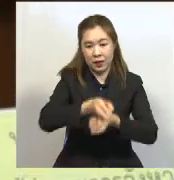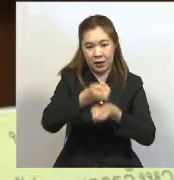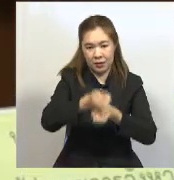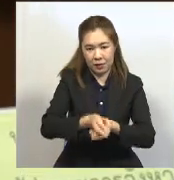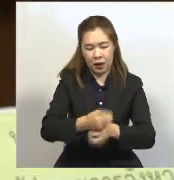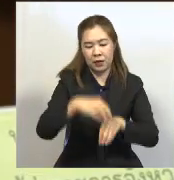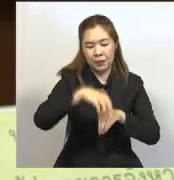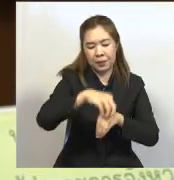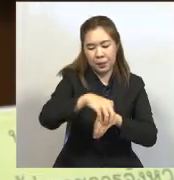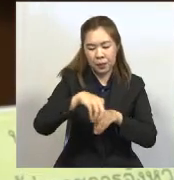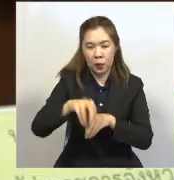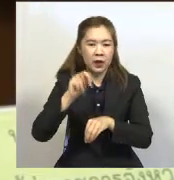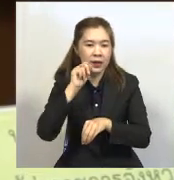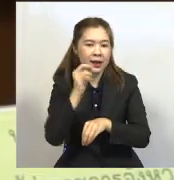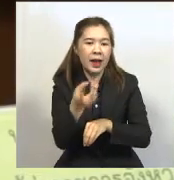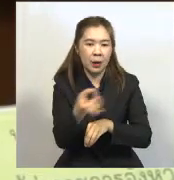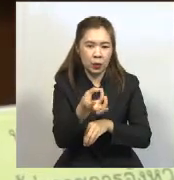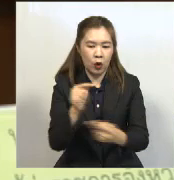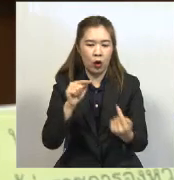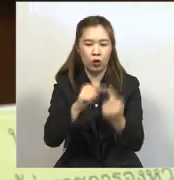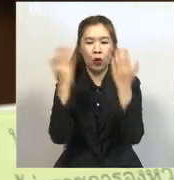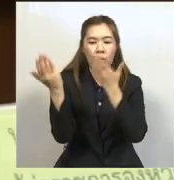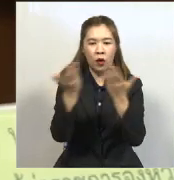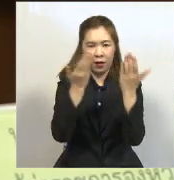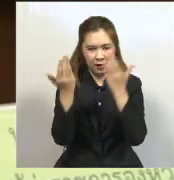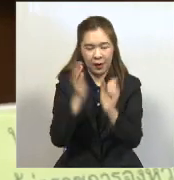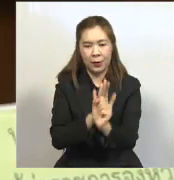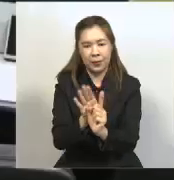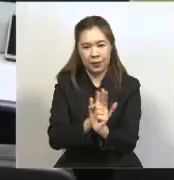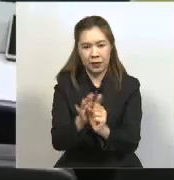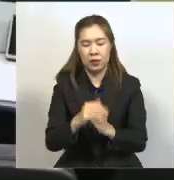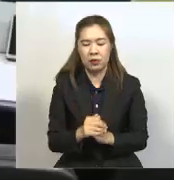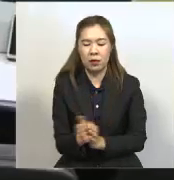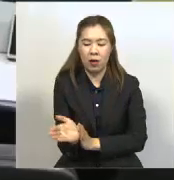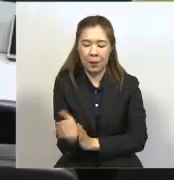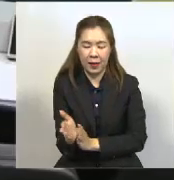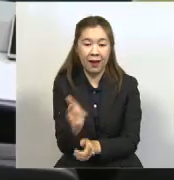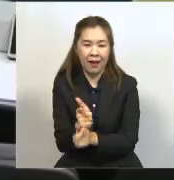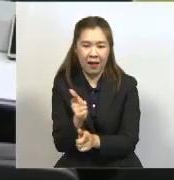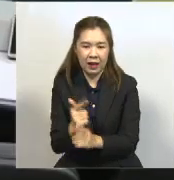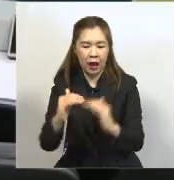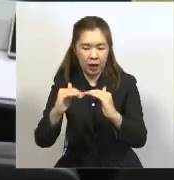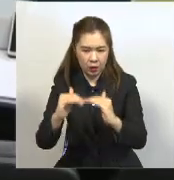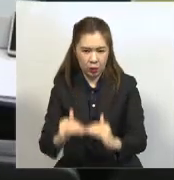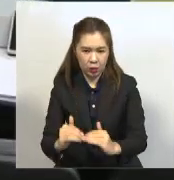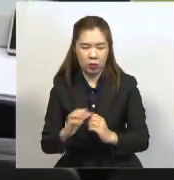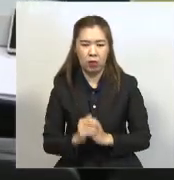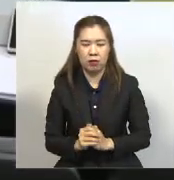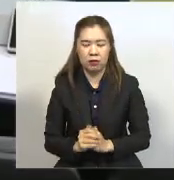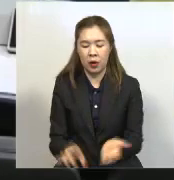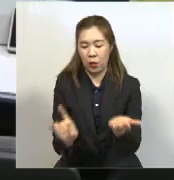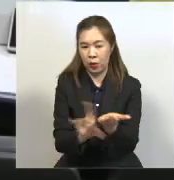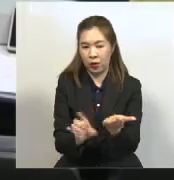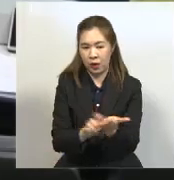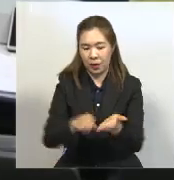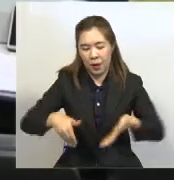พืชใช้น้ำน้อยตามความเหมาะสมกับสภาพพื้นที่และลดจำนวนการเลี้ยงปลาในกระชังรวมถึงติดตามคุณภาพน้